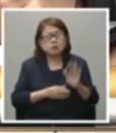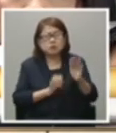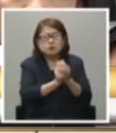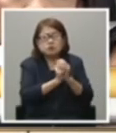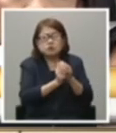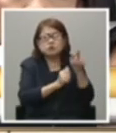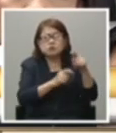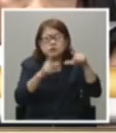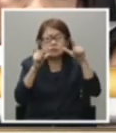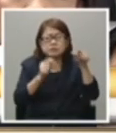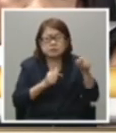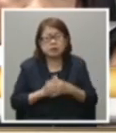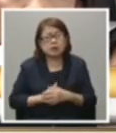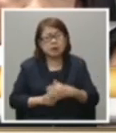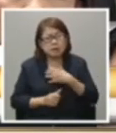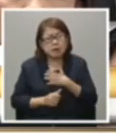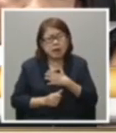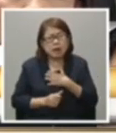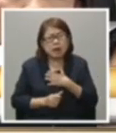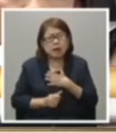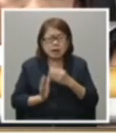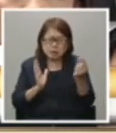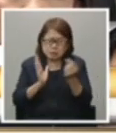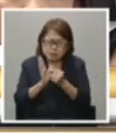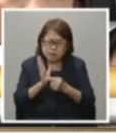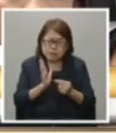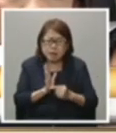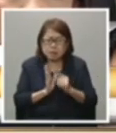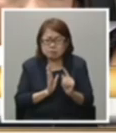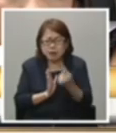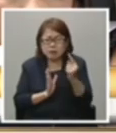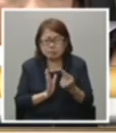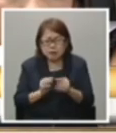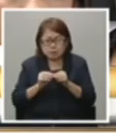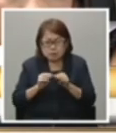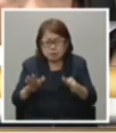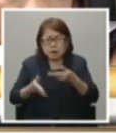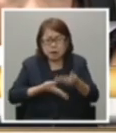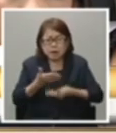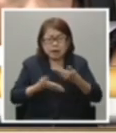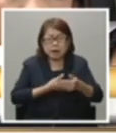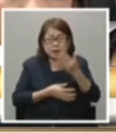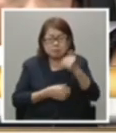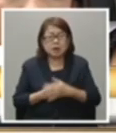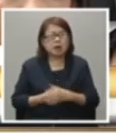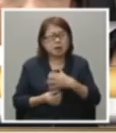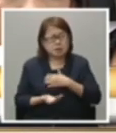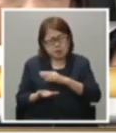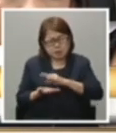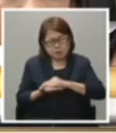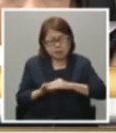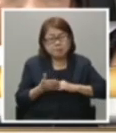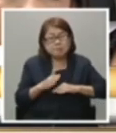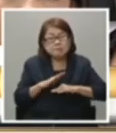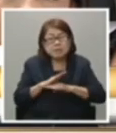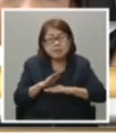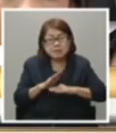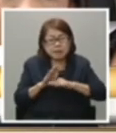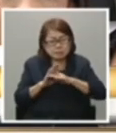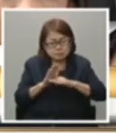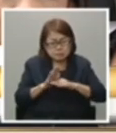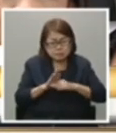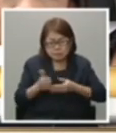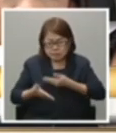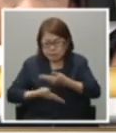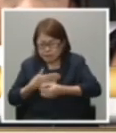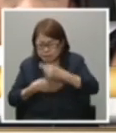ยถามค่ะว่าทำไมเขาอยากตั้งแพลตฟอร์มเพราะว่าเขาอยากเก็บข้อมูลอยากเก็บ Data ของตลาดอี